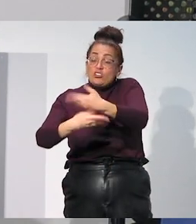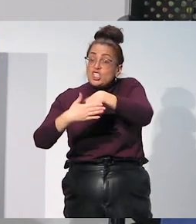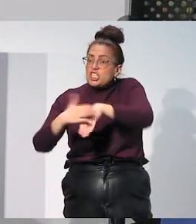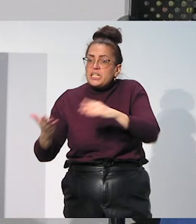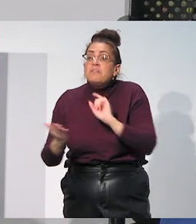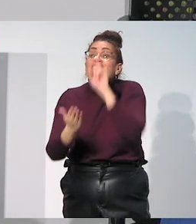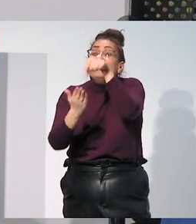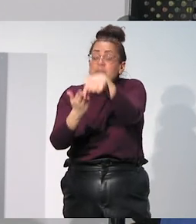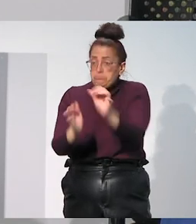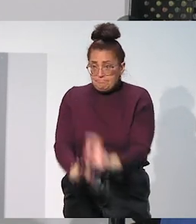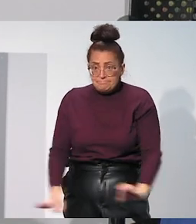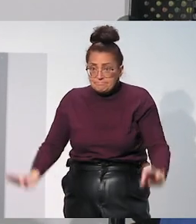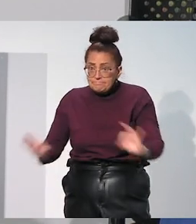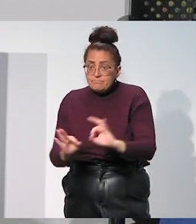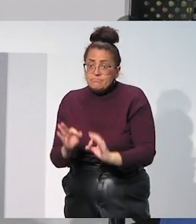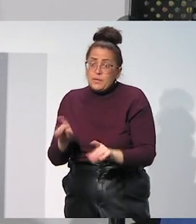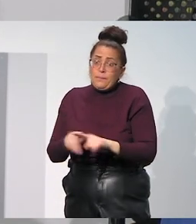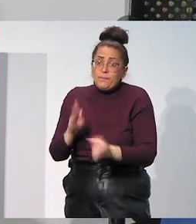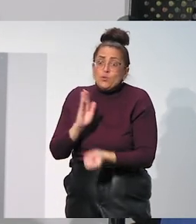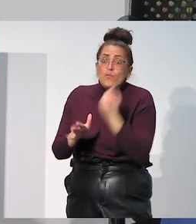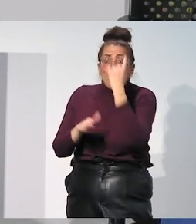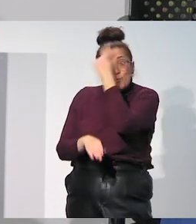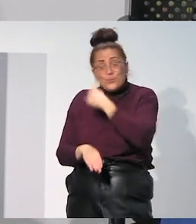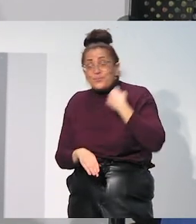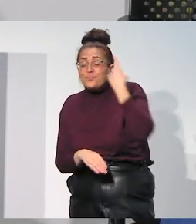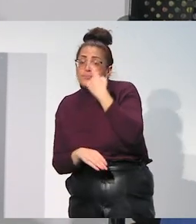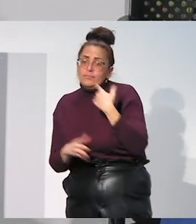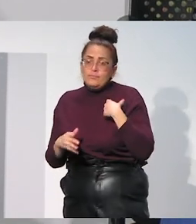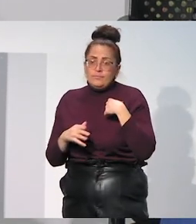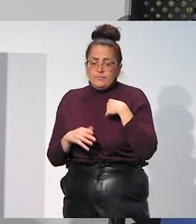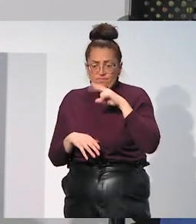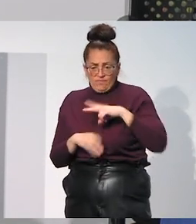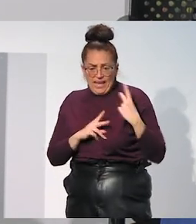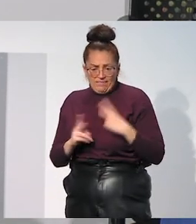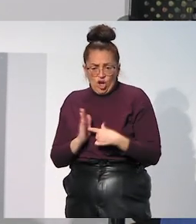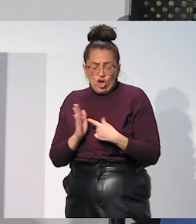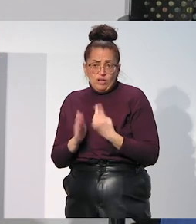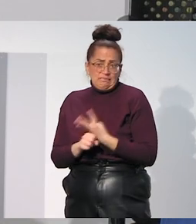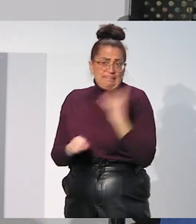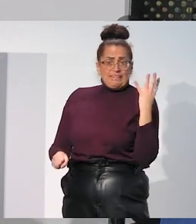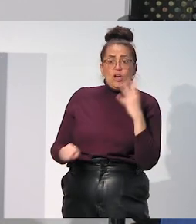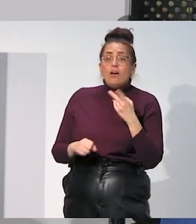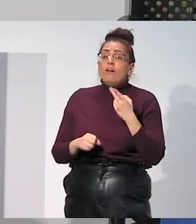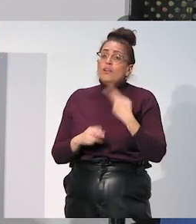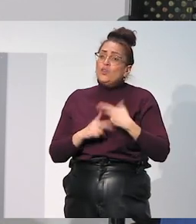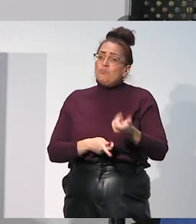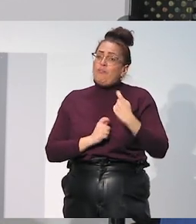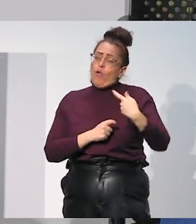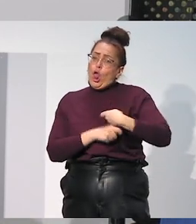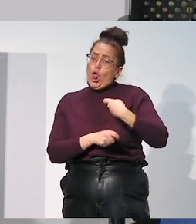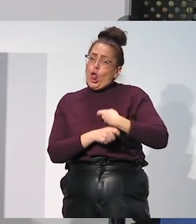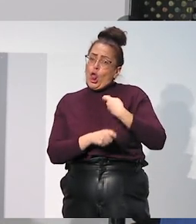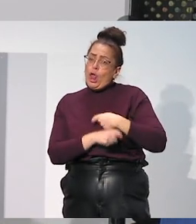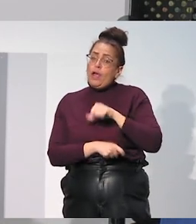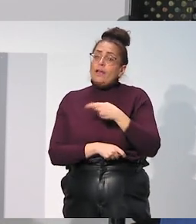ça ne compte pas. On les appelle les Oriaquois, elle le sait, c'est Annie qui le lui a dit. De